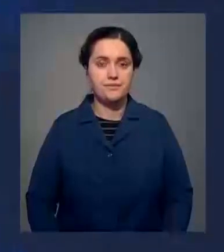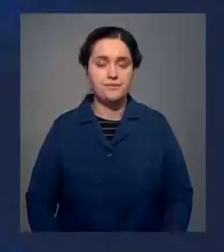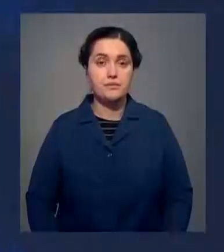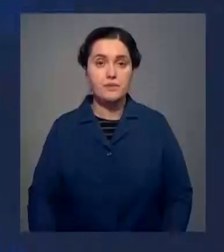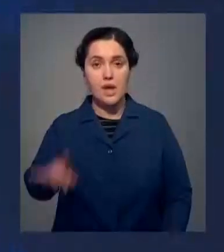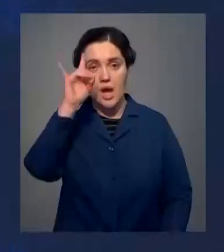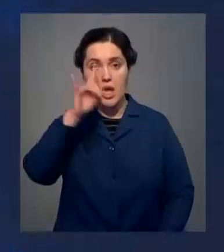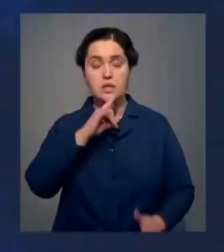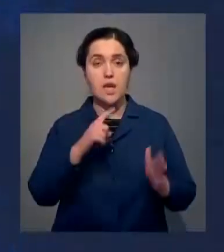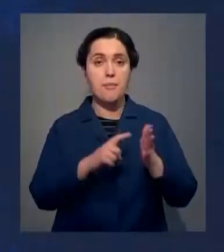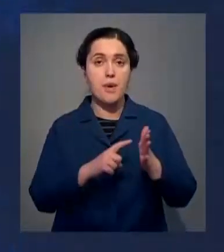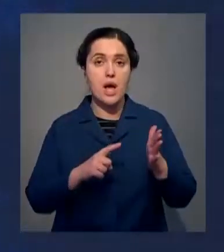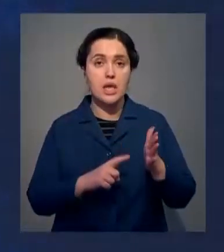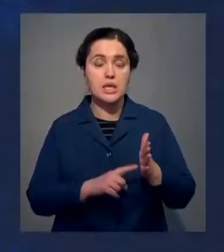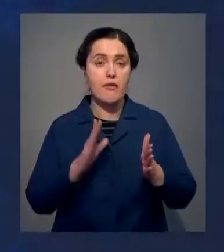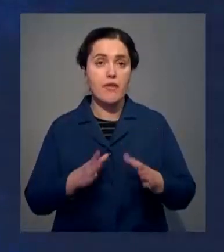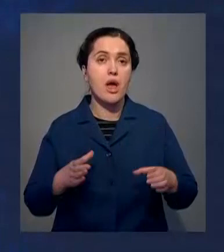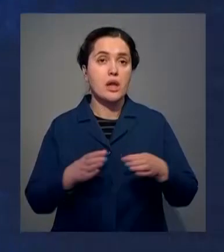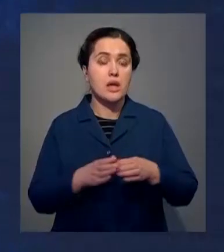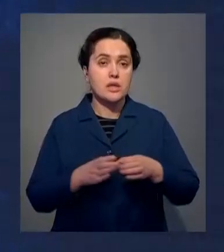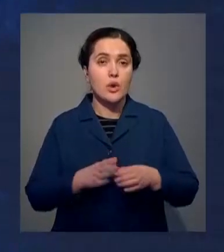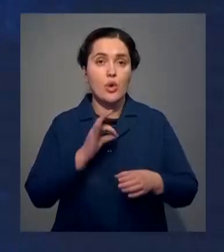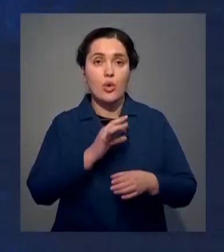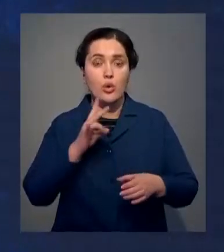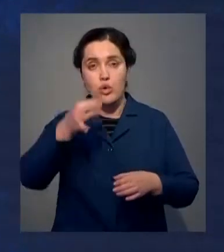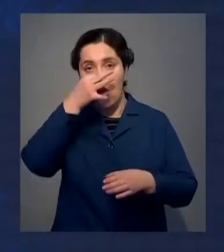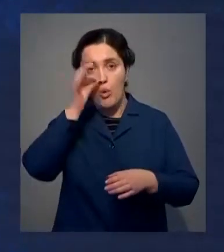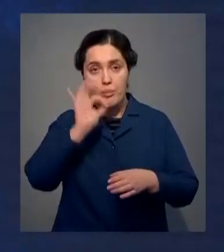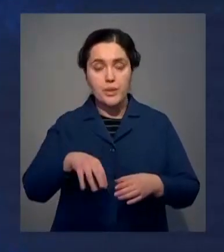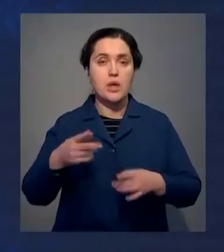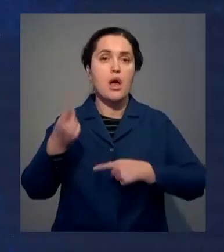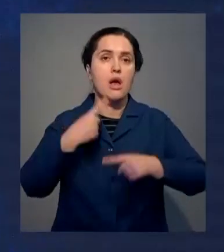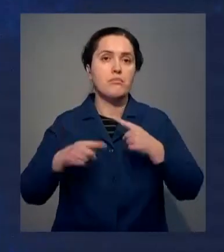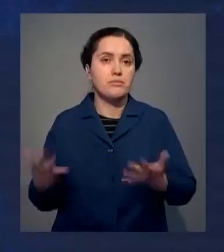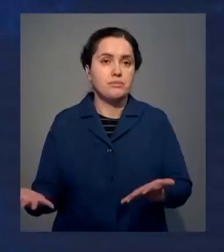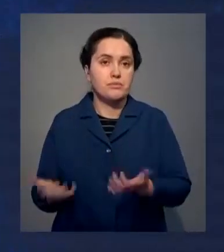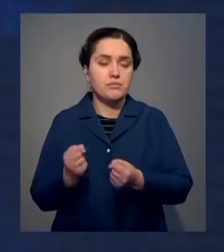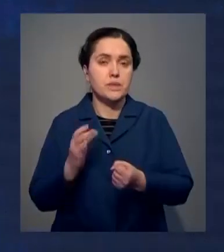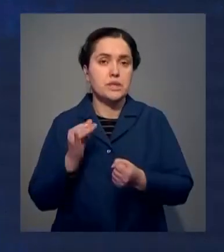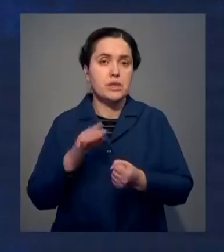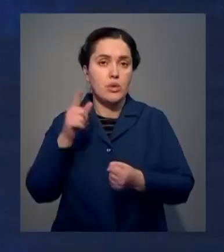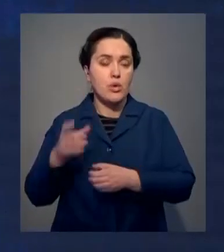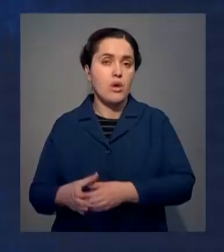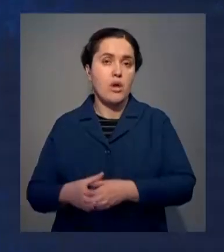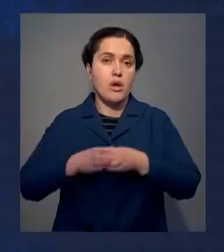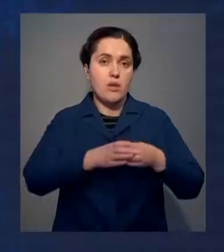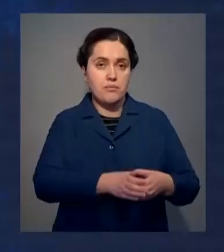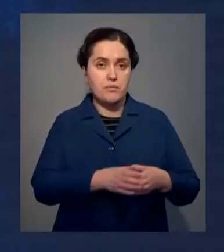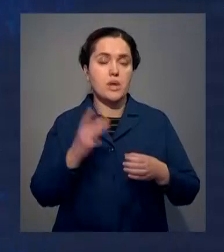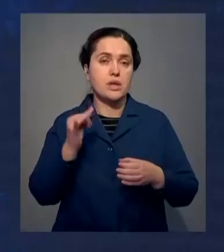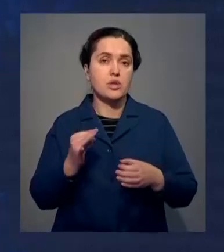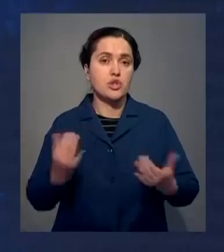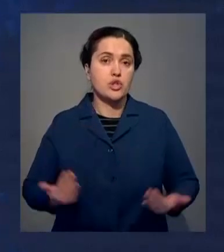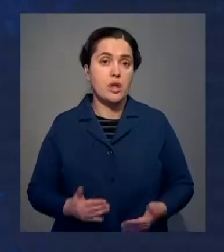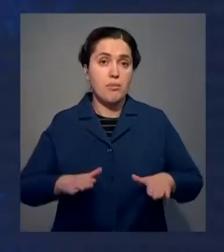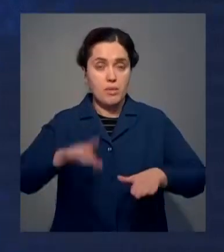Казахстан поделился в Организации Объединенных Наций опытом репатриации своих граждан из зон конфликта и их реинтеграции в обществе.